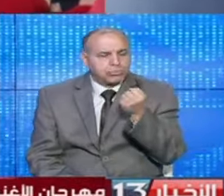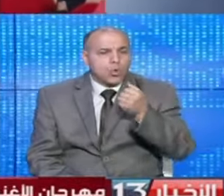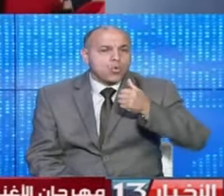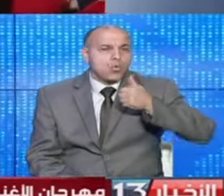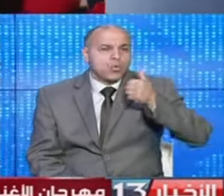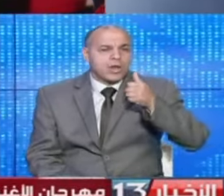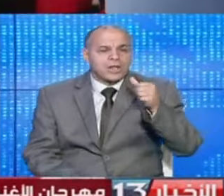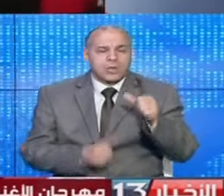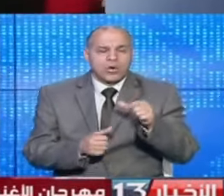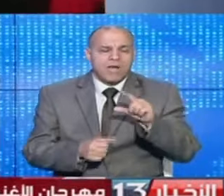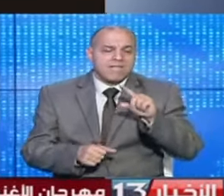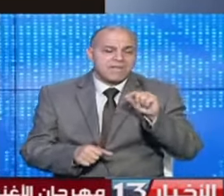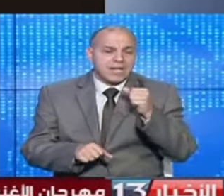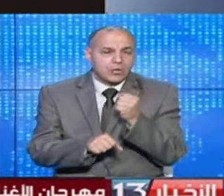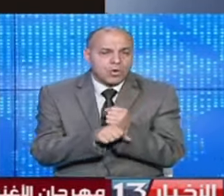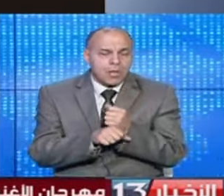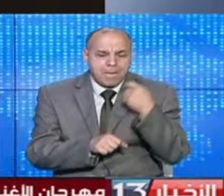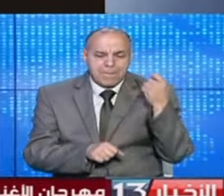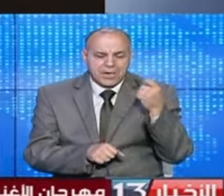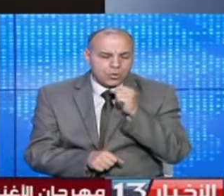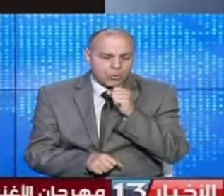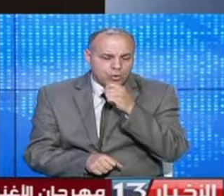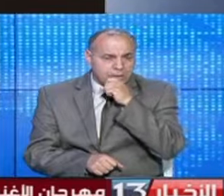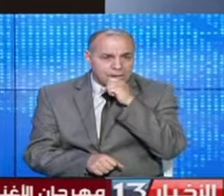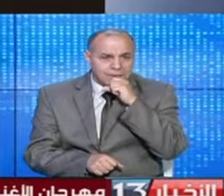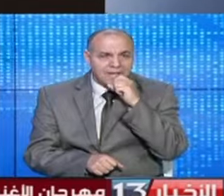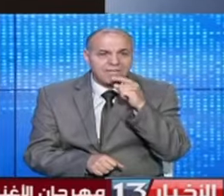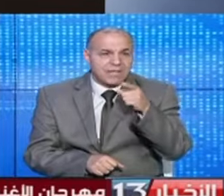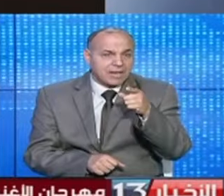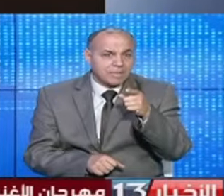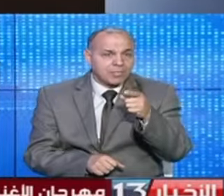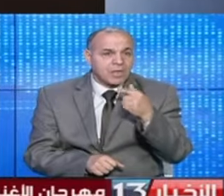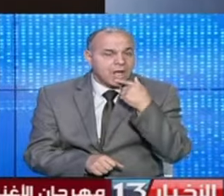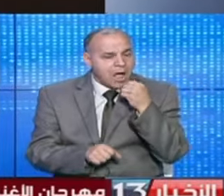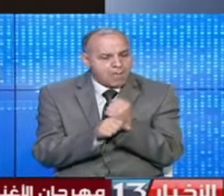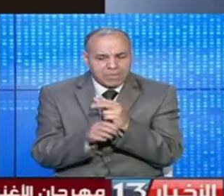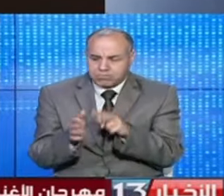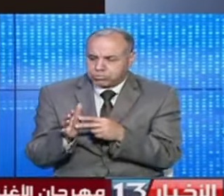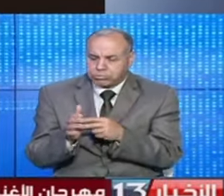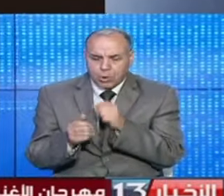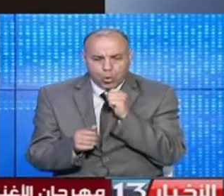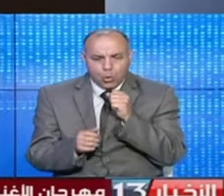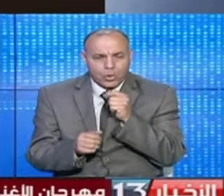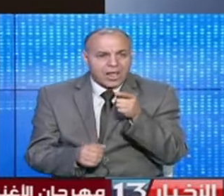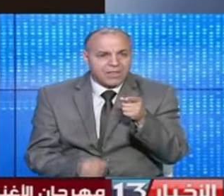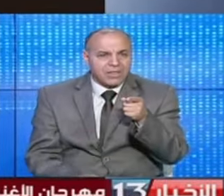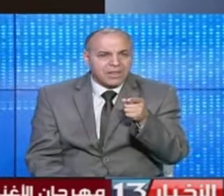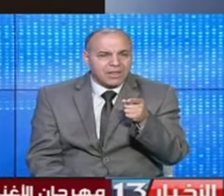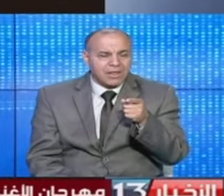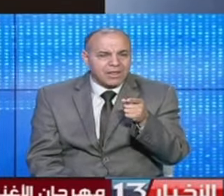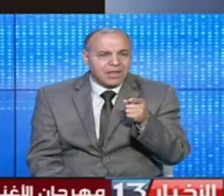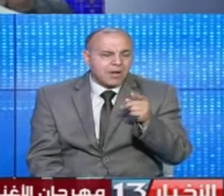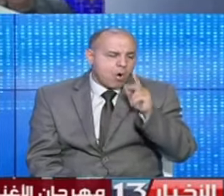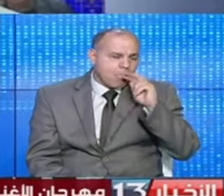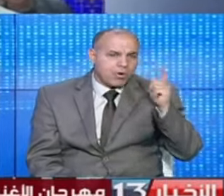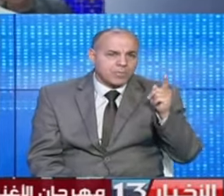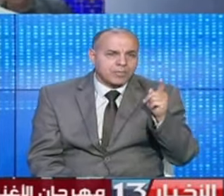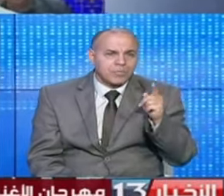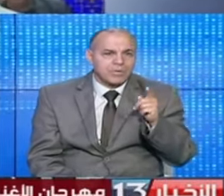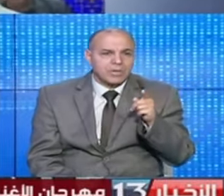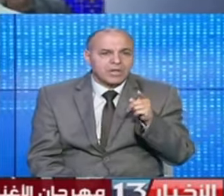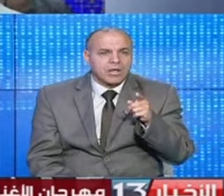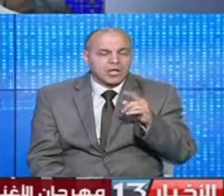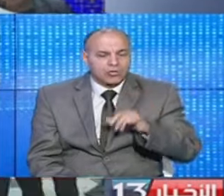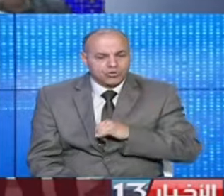جائزة الدورة 20 لمهرجان الأغنية في هذا الصنف، عمل فني من غناء نور شيبة وإخراج يانيس طلال. يانيس طلال